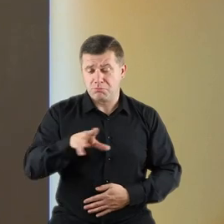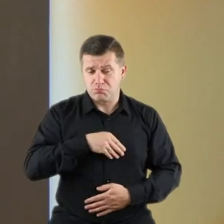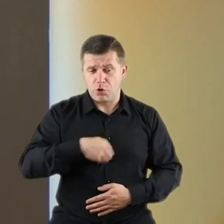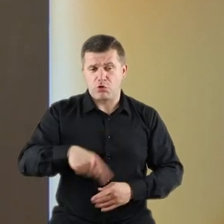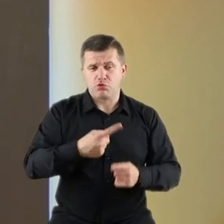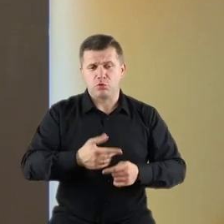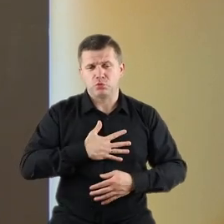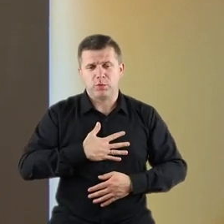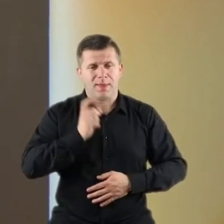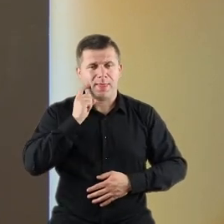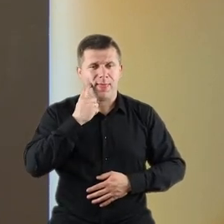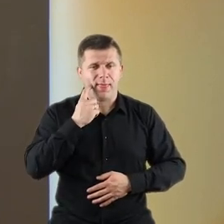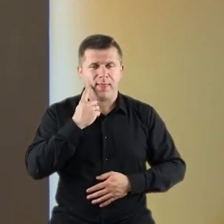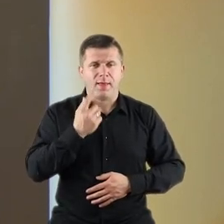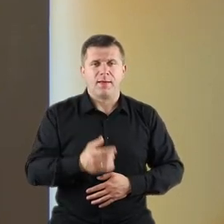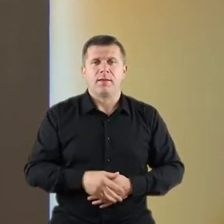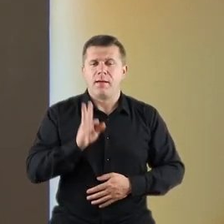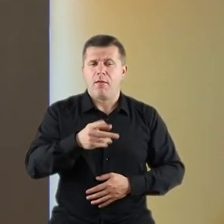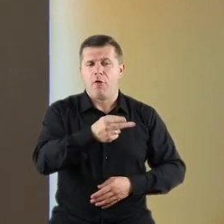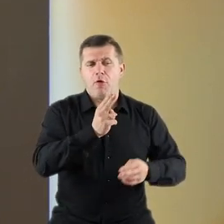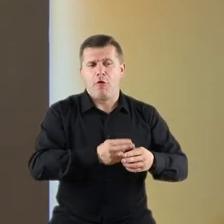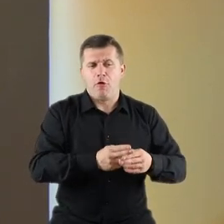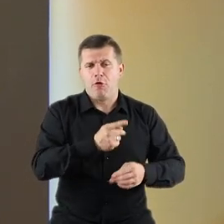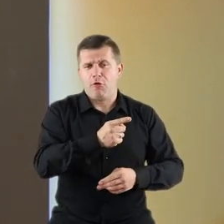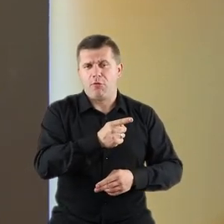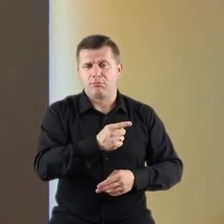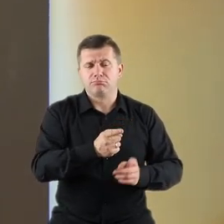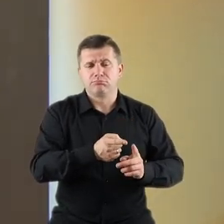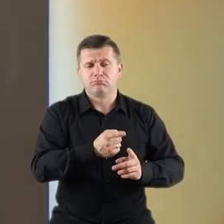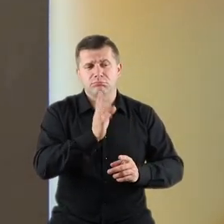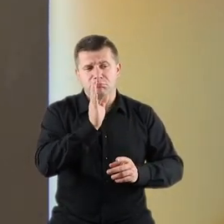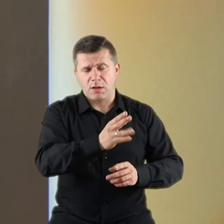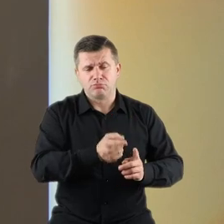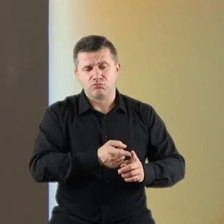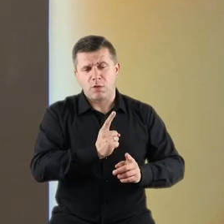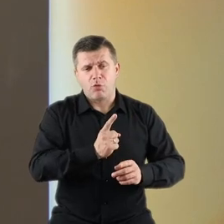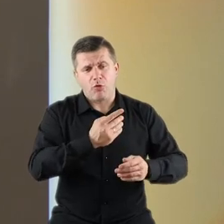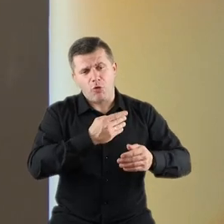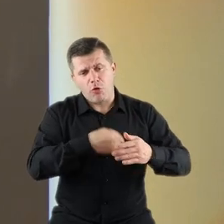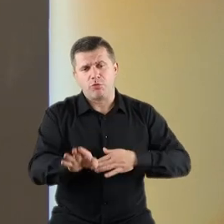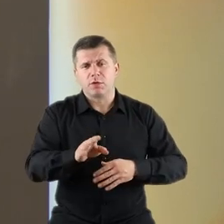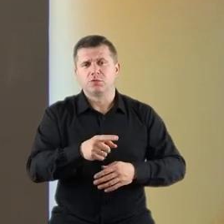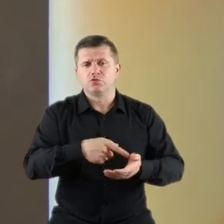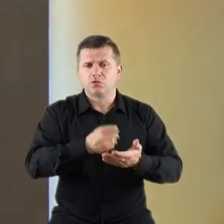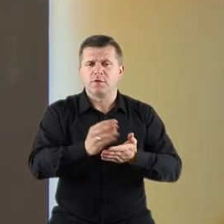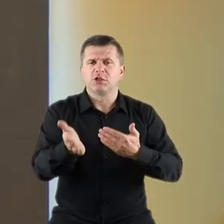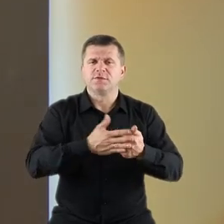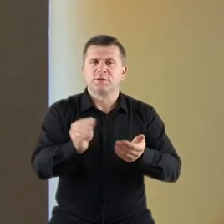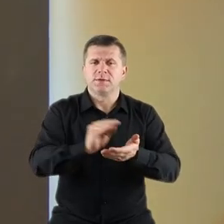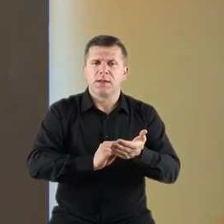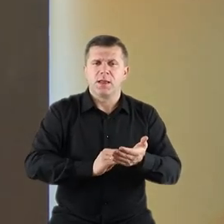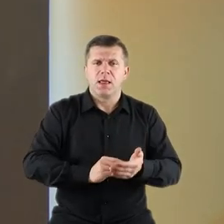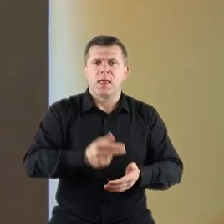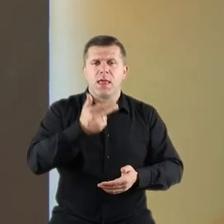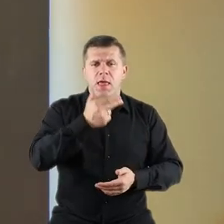pośmiać ale chory nim go choroba zwykła napadać nim odejdzie z domu napiszę na drzwiach n nie